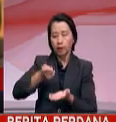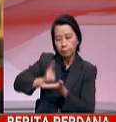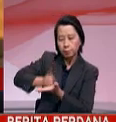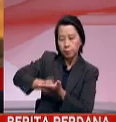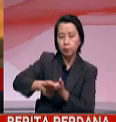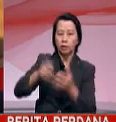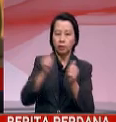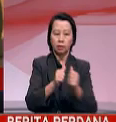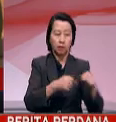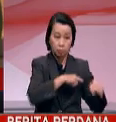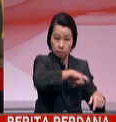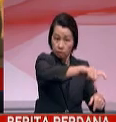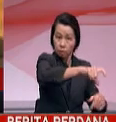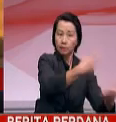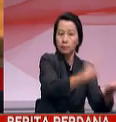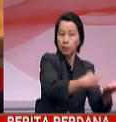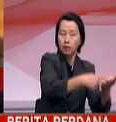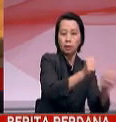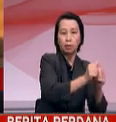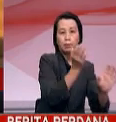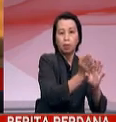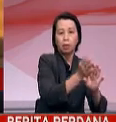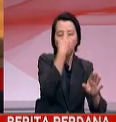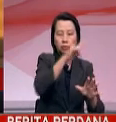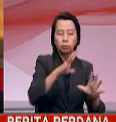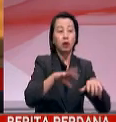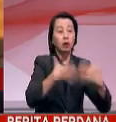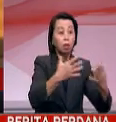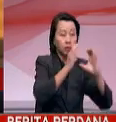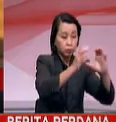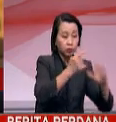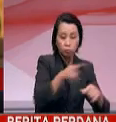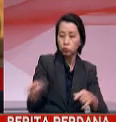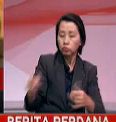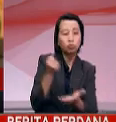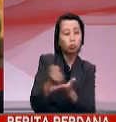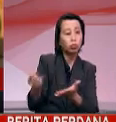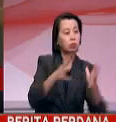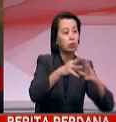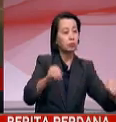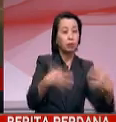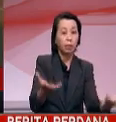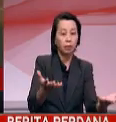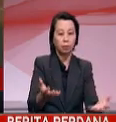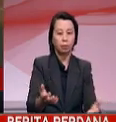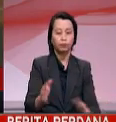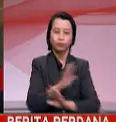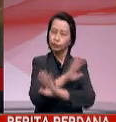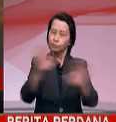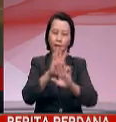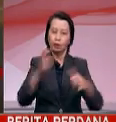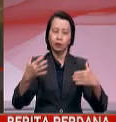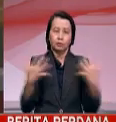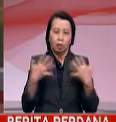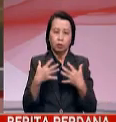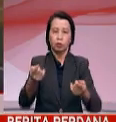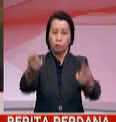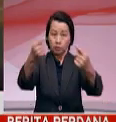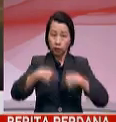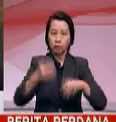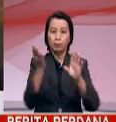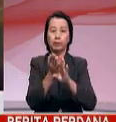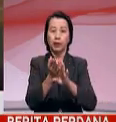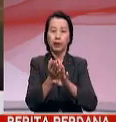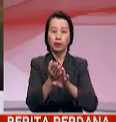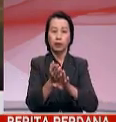dengan bank-bank tersebut bagi para tuan-tuan dan perempuan untuk melihat bagaimana cara kita nak mendapat penyelesaian. Jangan takut, datang ke bank sendiri, approach